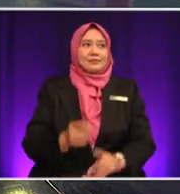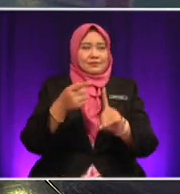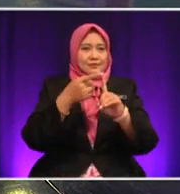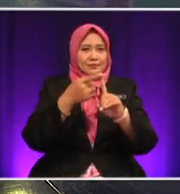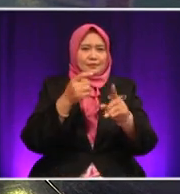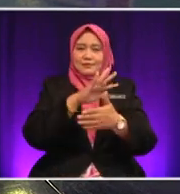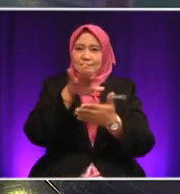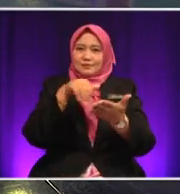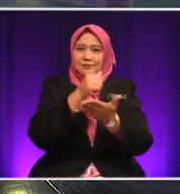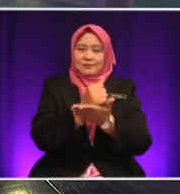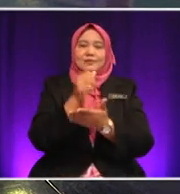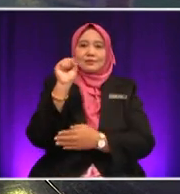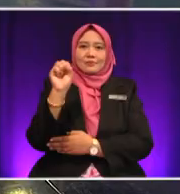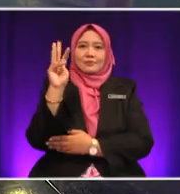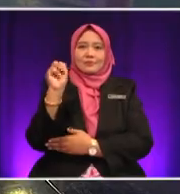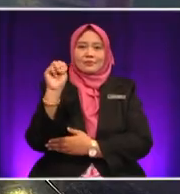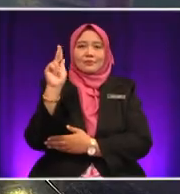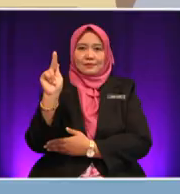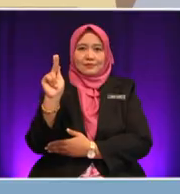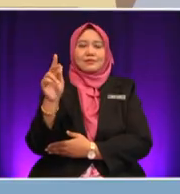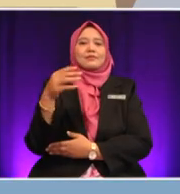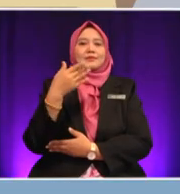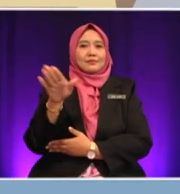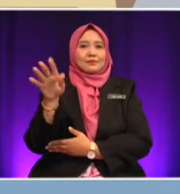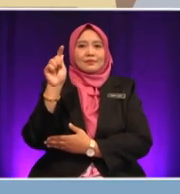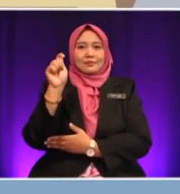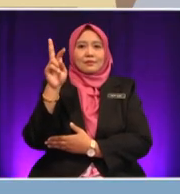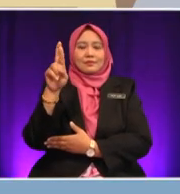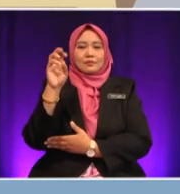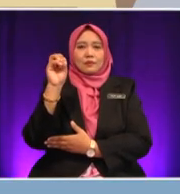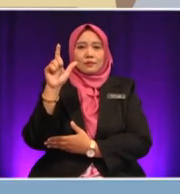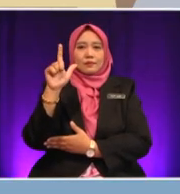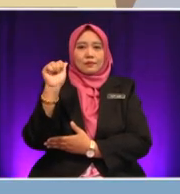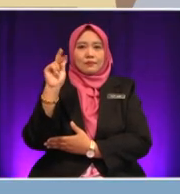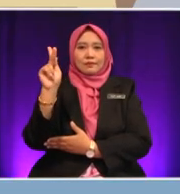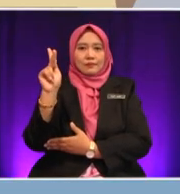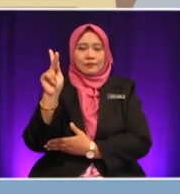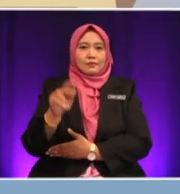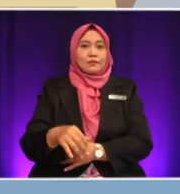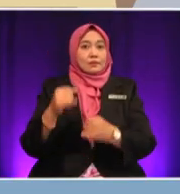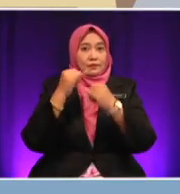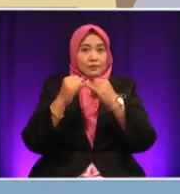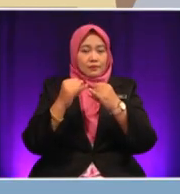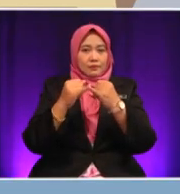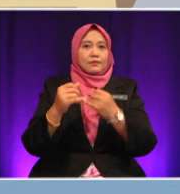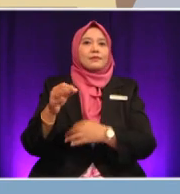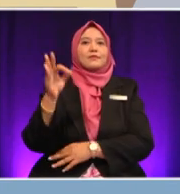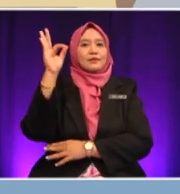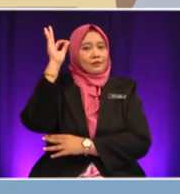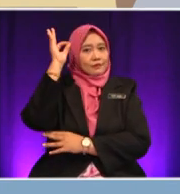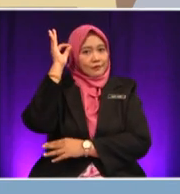trola Selatan di sebelah yang ujung apa ini Muhammad Firdaus Marzuki